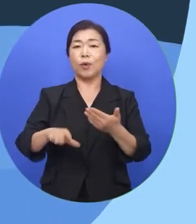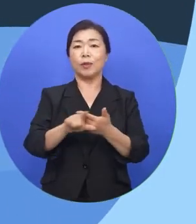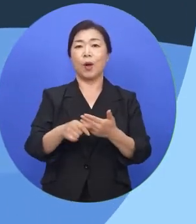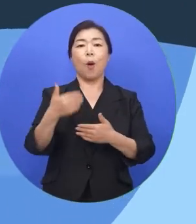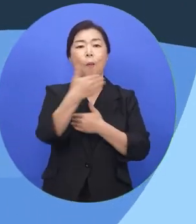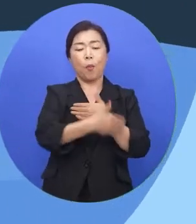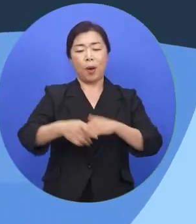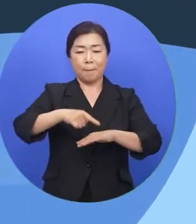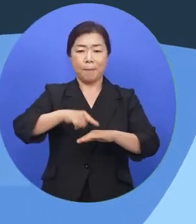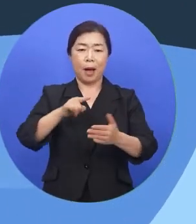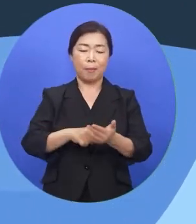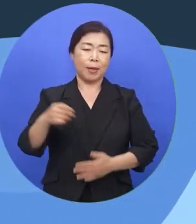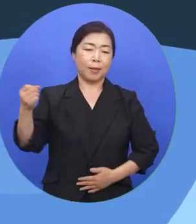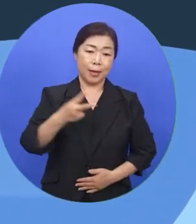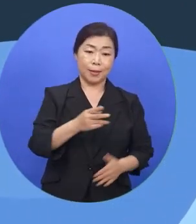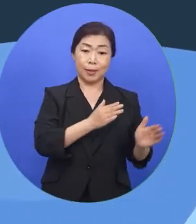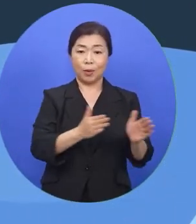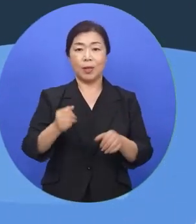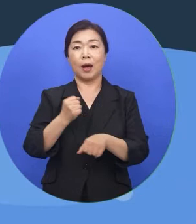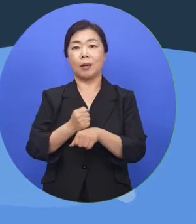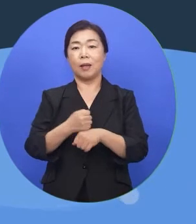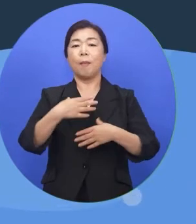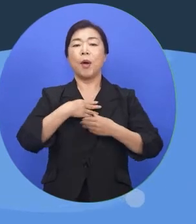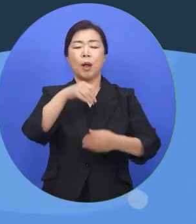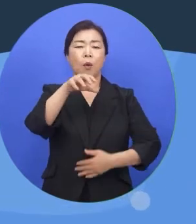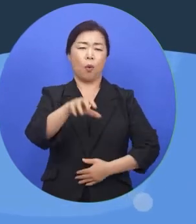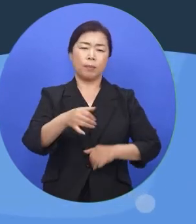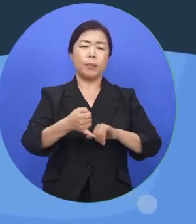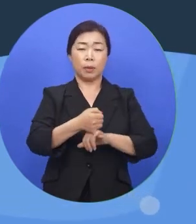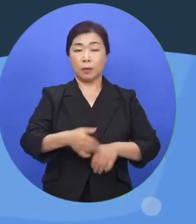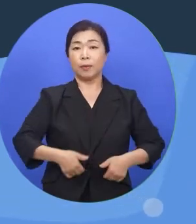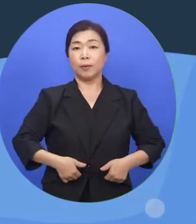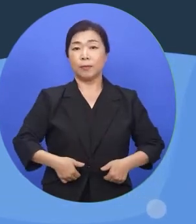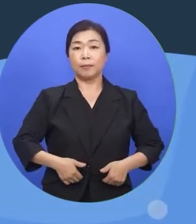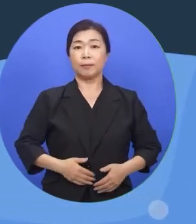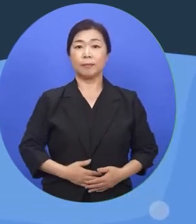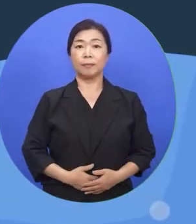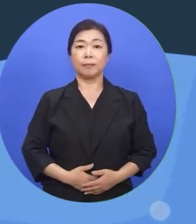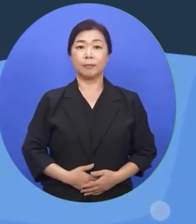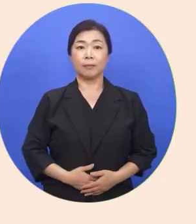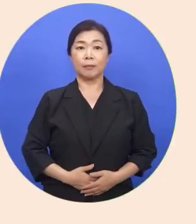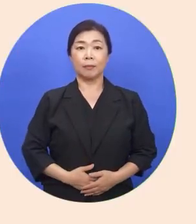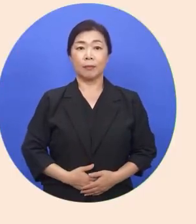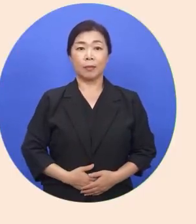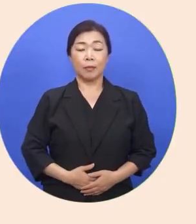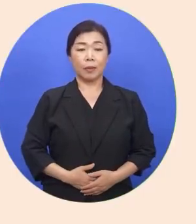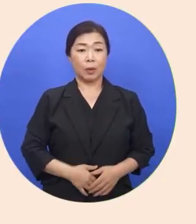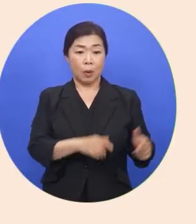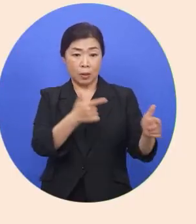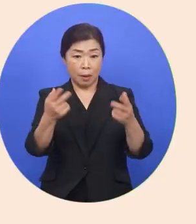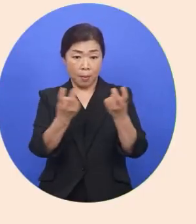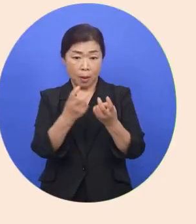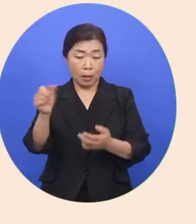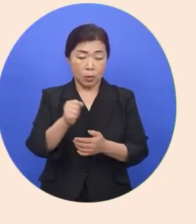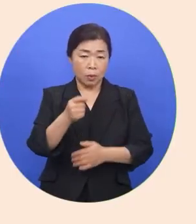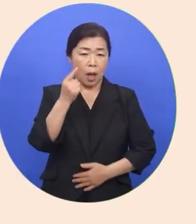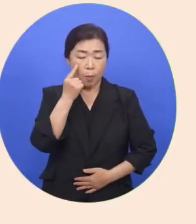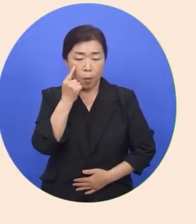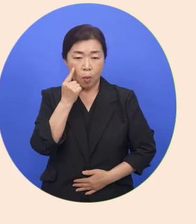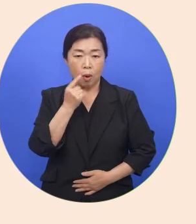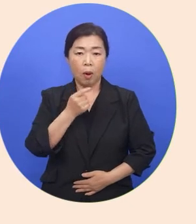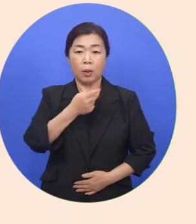위해 몸과 마음을 재정비하는 편안한 공간이어야 해요. 이러한 방법들을 시도해본